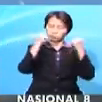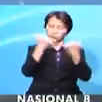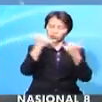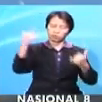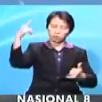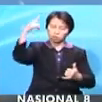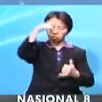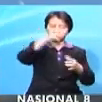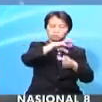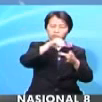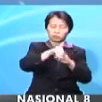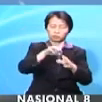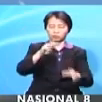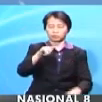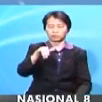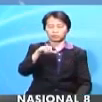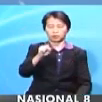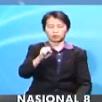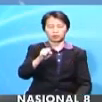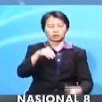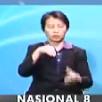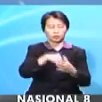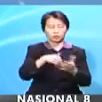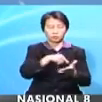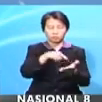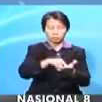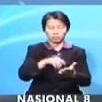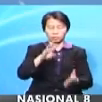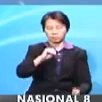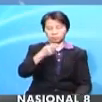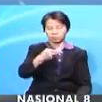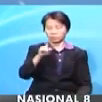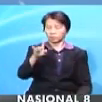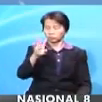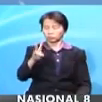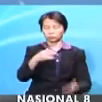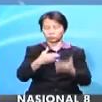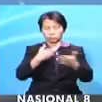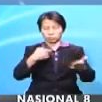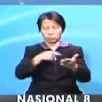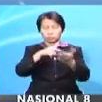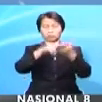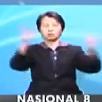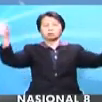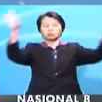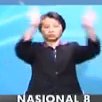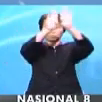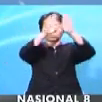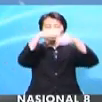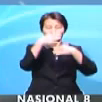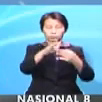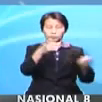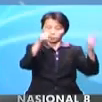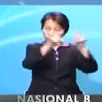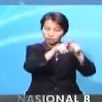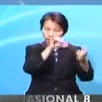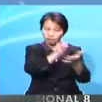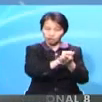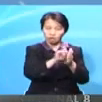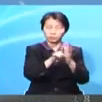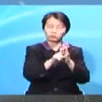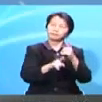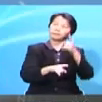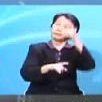termasuk Nis dalam konteks ini ditutup selepas saya jadi pesawat itu